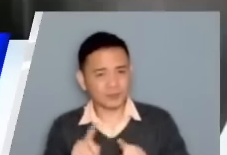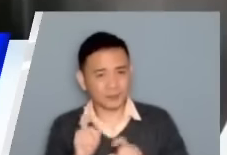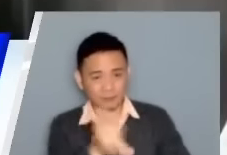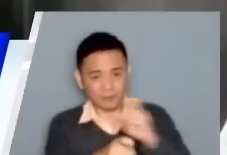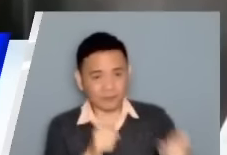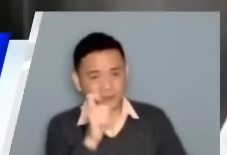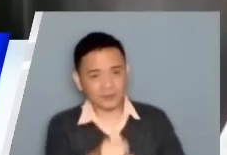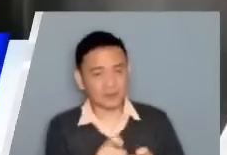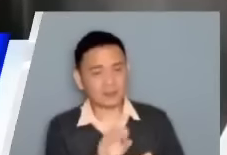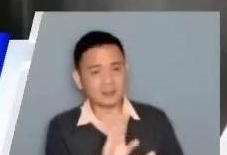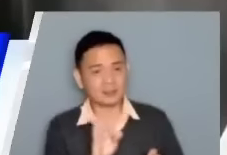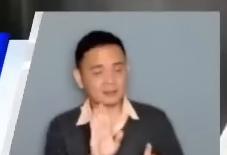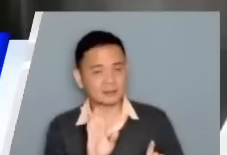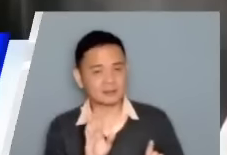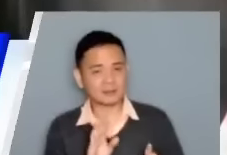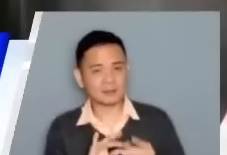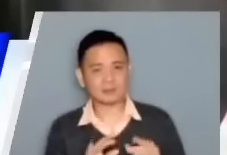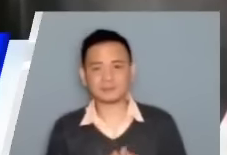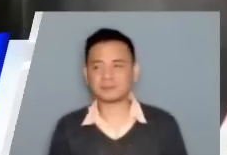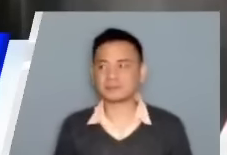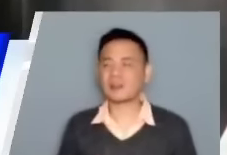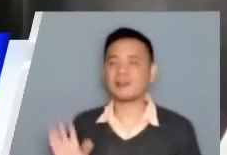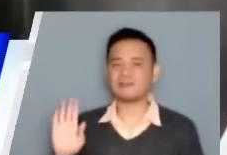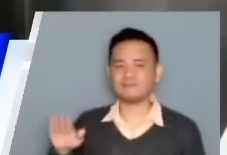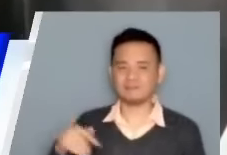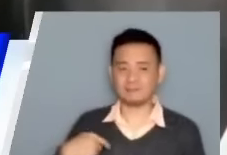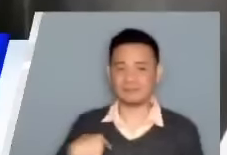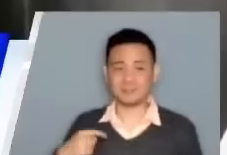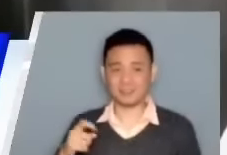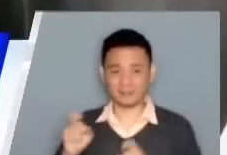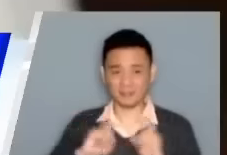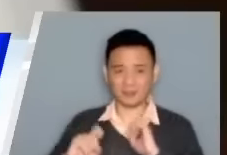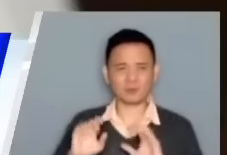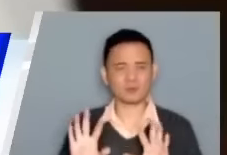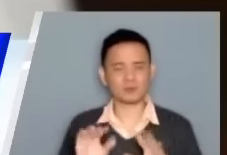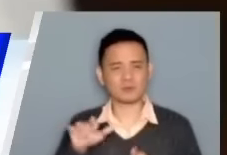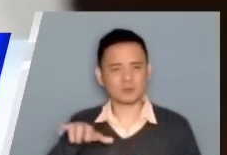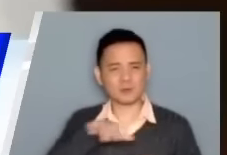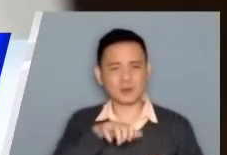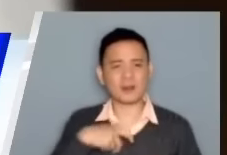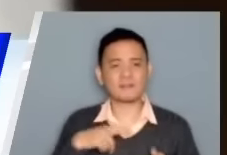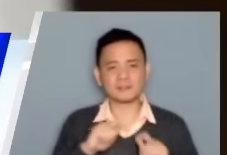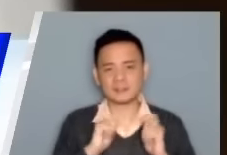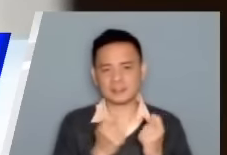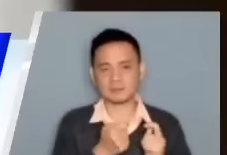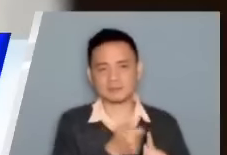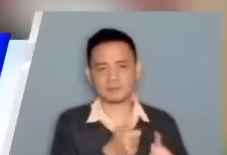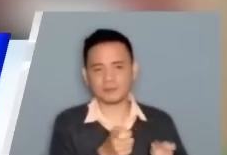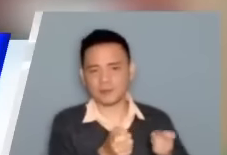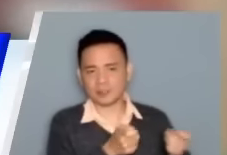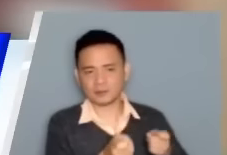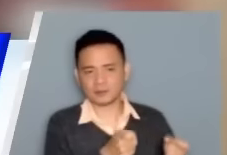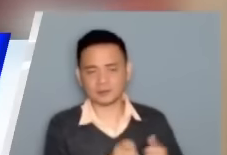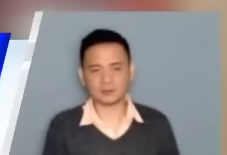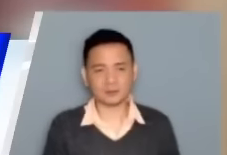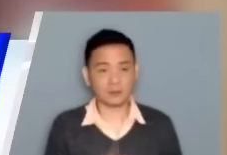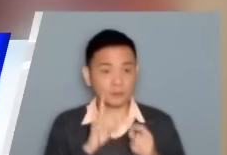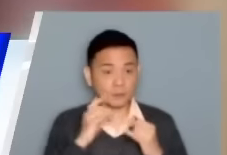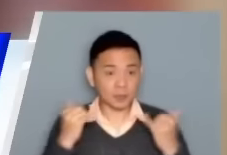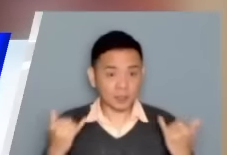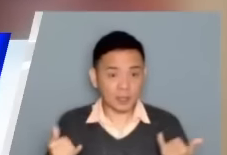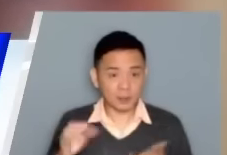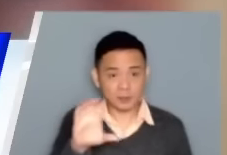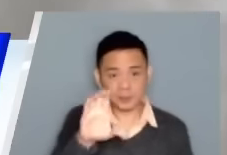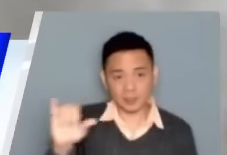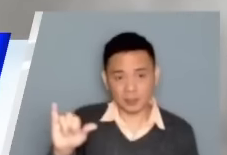ako na pong bahala po may may team na rin naman po ako na magha-handle po diyan sa ngayon focus muna si yulo sa kanyang personal